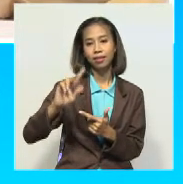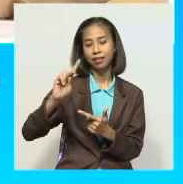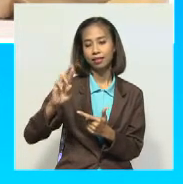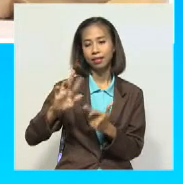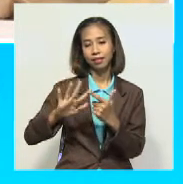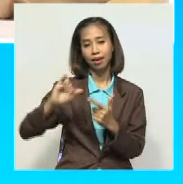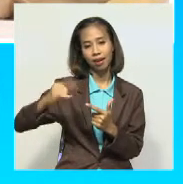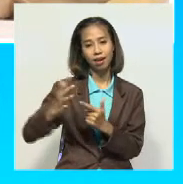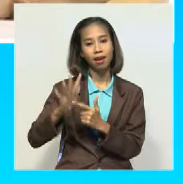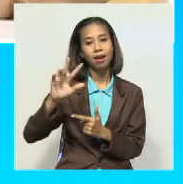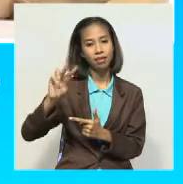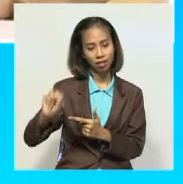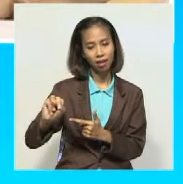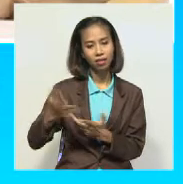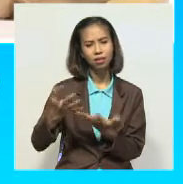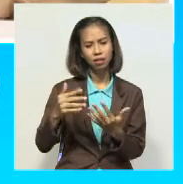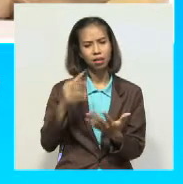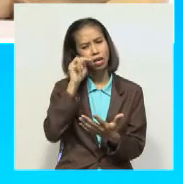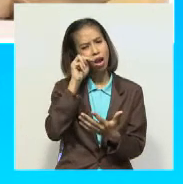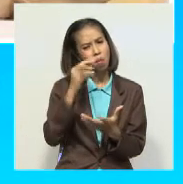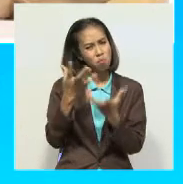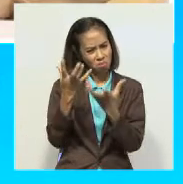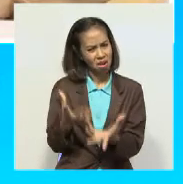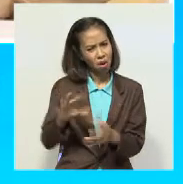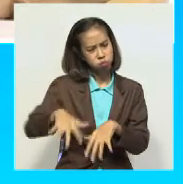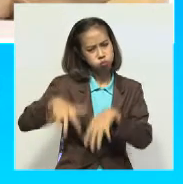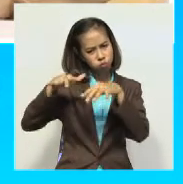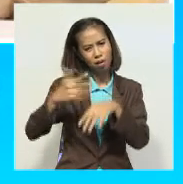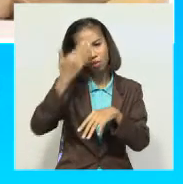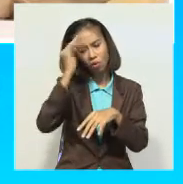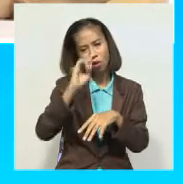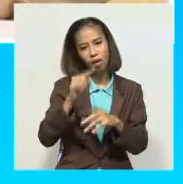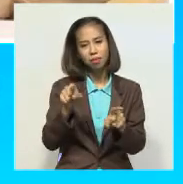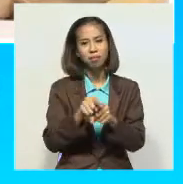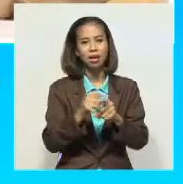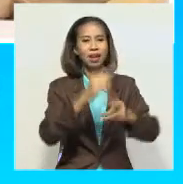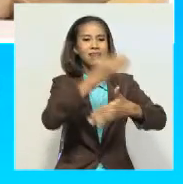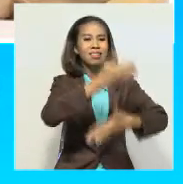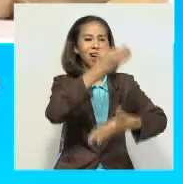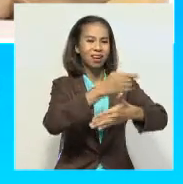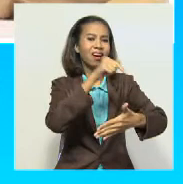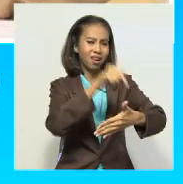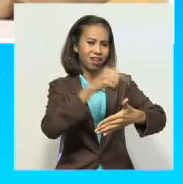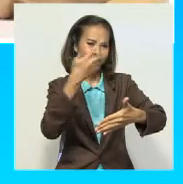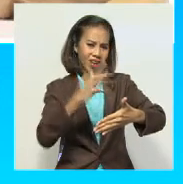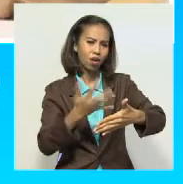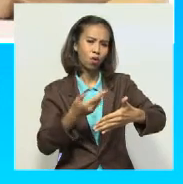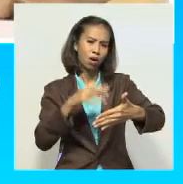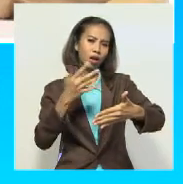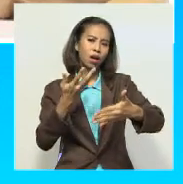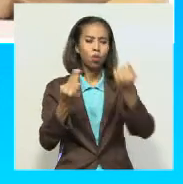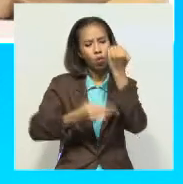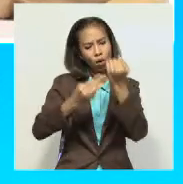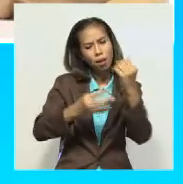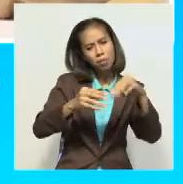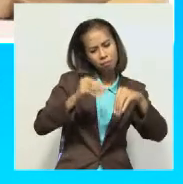ต่เป็นพื้นที่ที่ก็จะเป็นต้องเรียกว่าเป็นพื้นที่สิ่งปลูกสร้างที่เข้าไปอยู่ปลูกในอ่างคงนึกภาพออกนะฮะปลูก